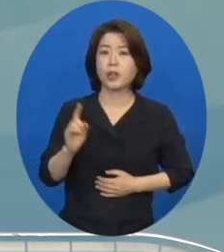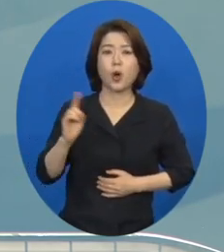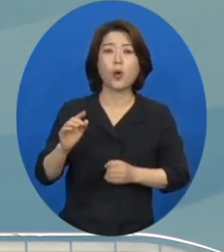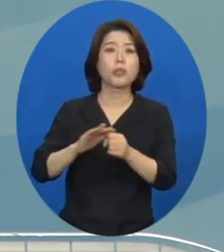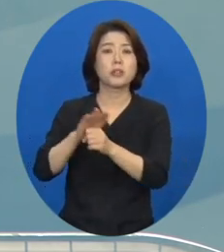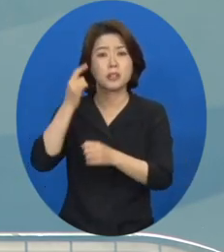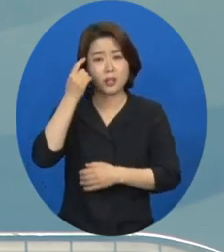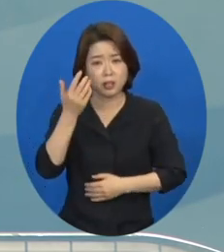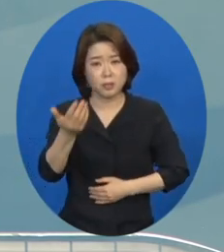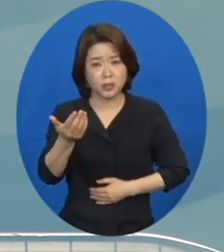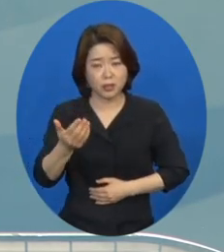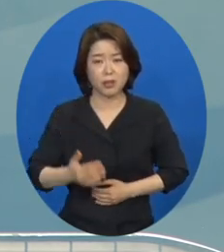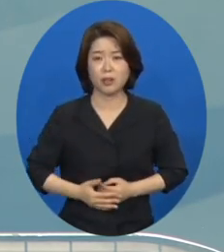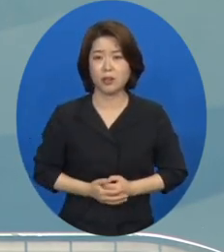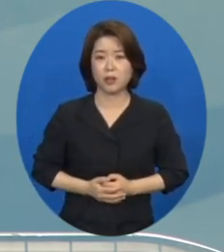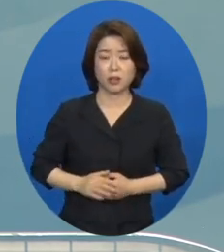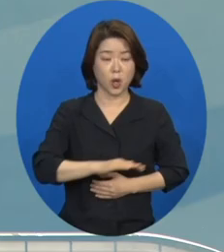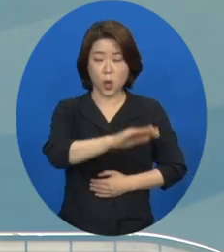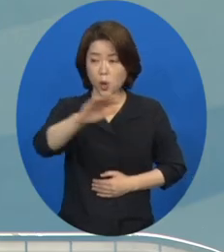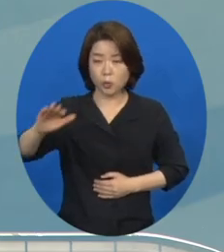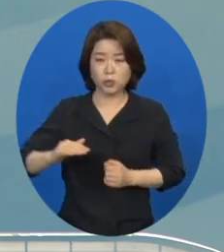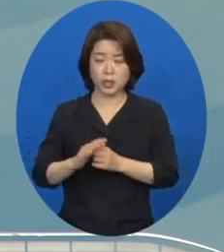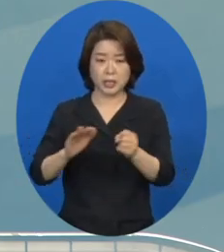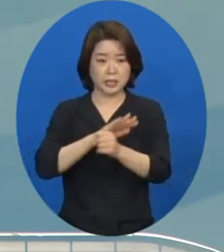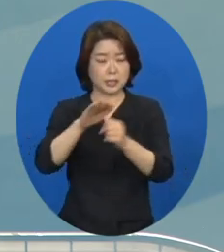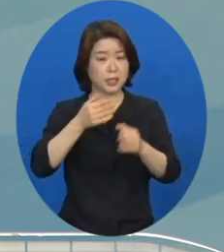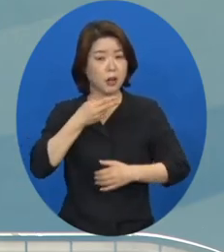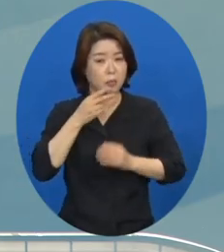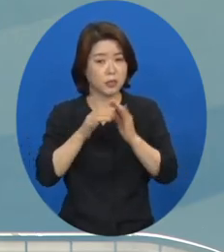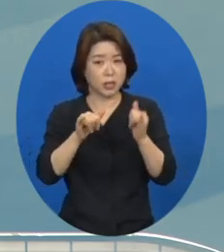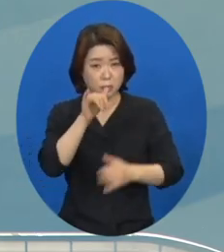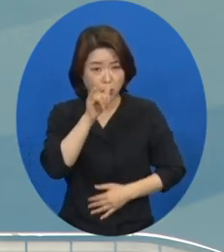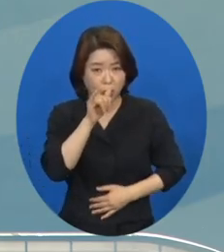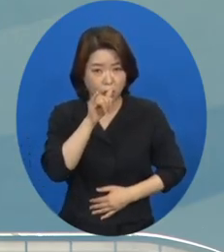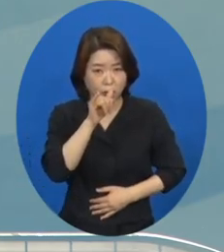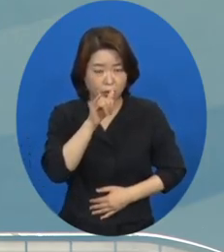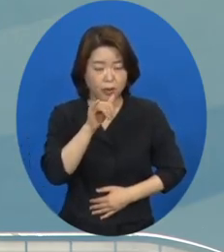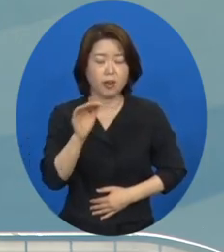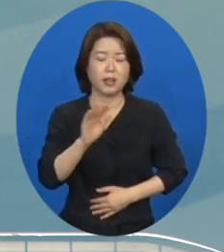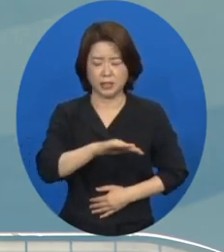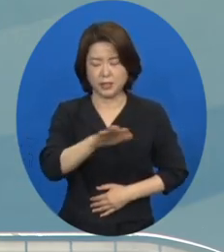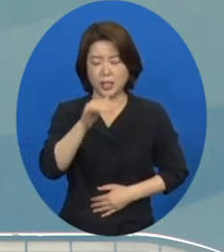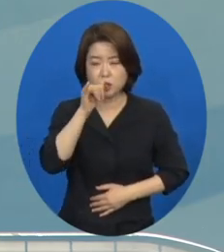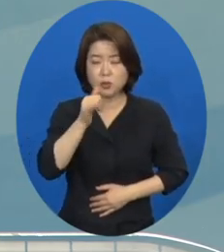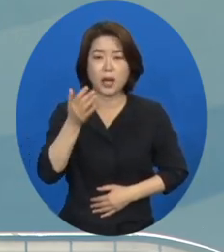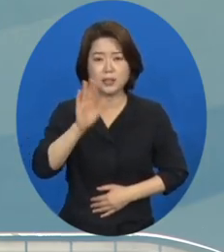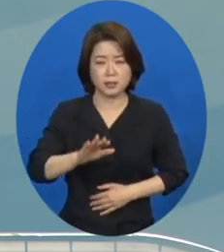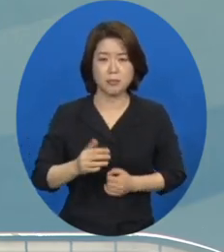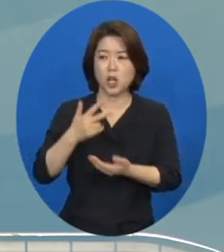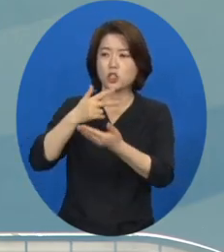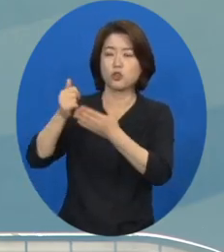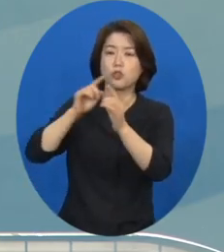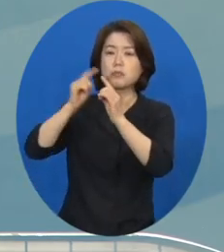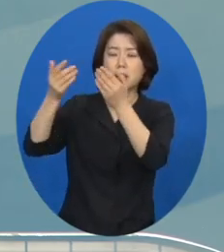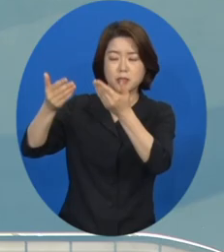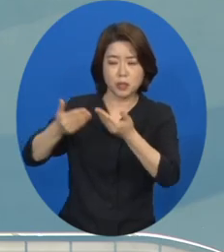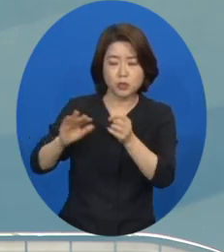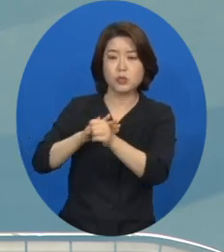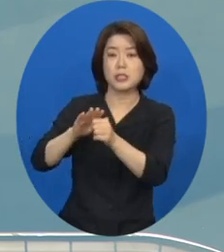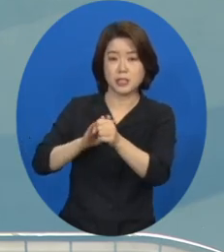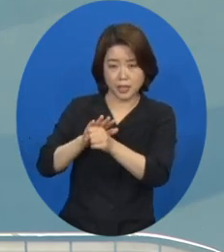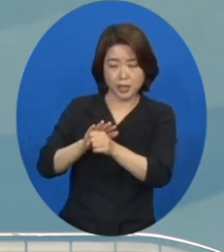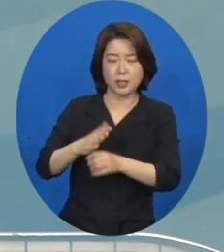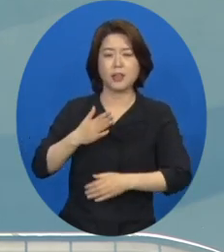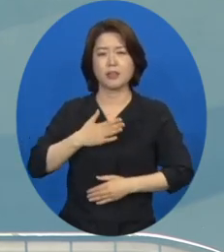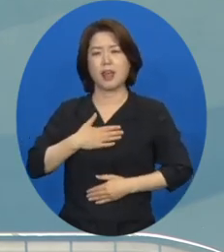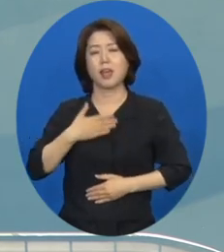사랑이죠? 우리 중에 뭐 사랑 안 하는 사람이 있겠습니까? 근데 우리 주님이 말씀하신 사랑은 내가